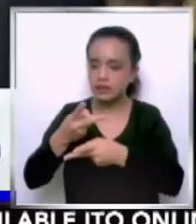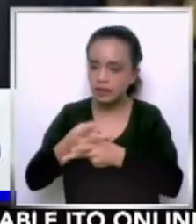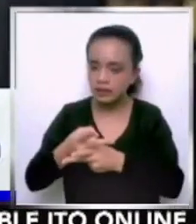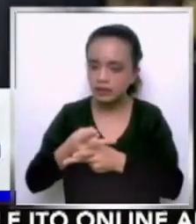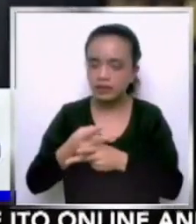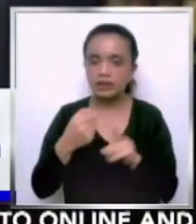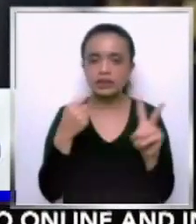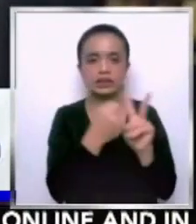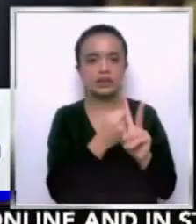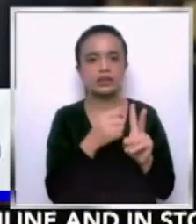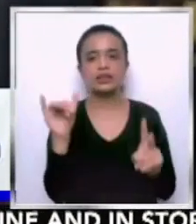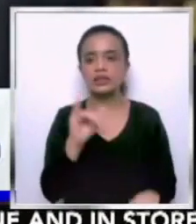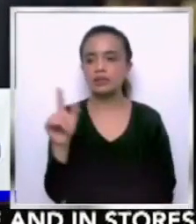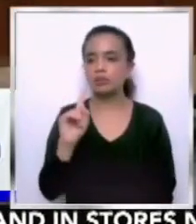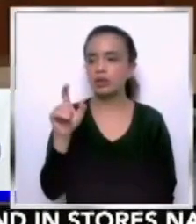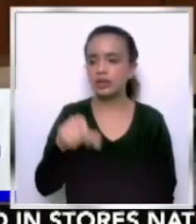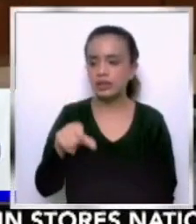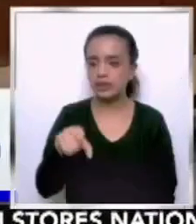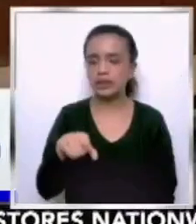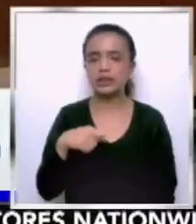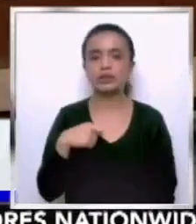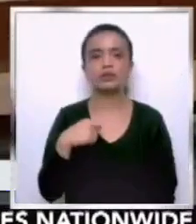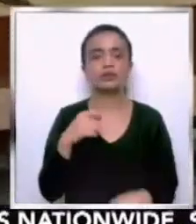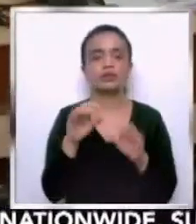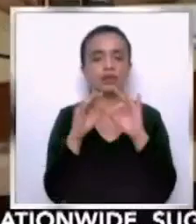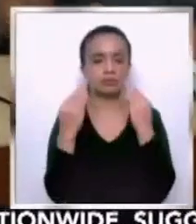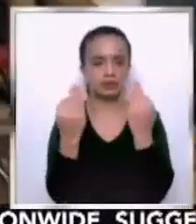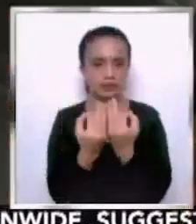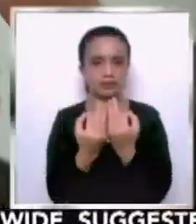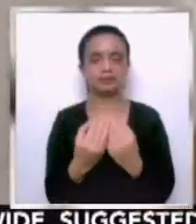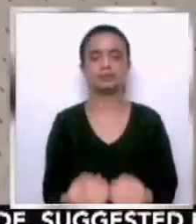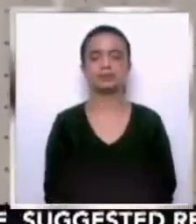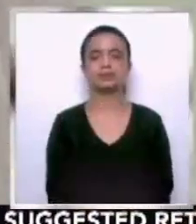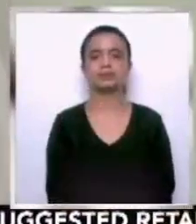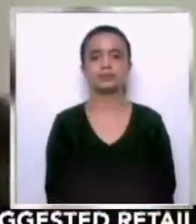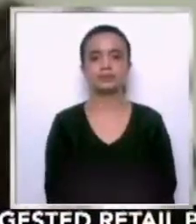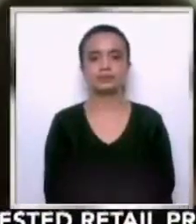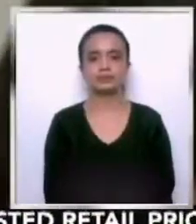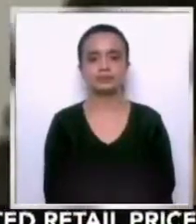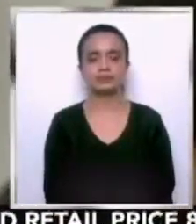ang pangangailangan ng pamilya nila. Emil Sumangil, Nakatutok, 24 Oras.